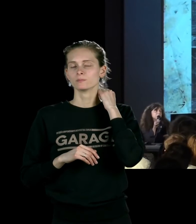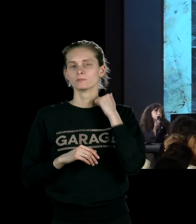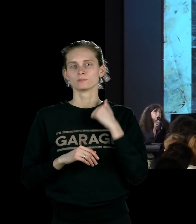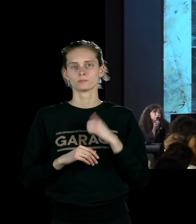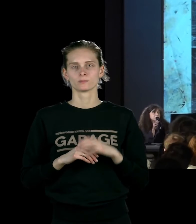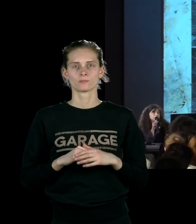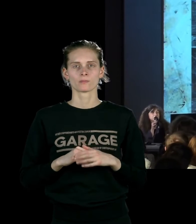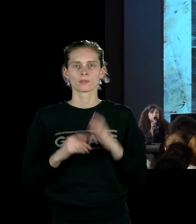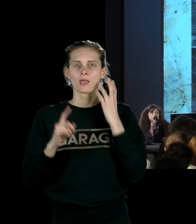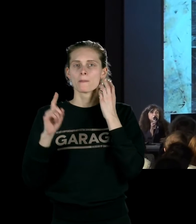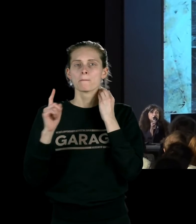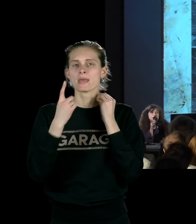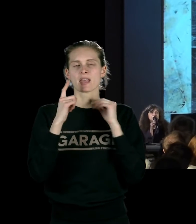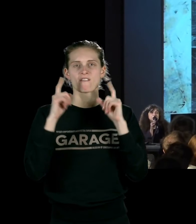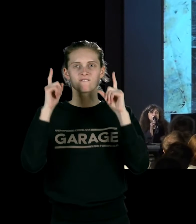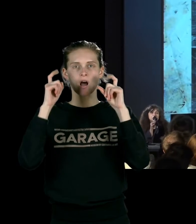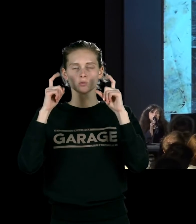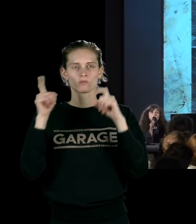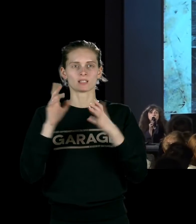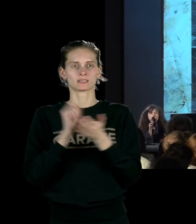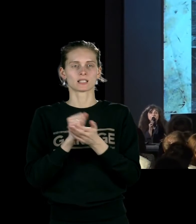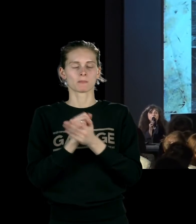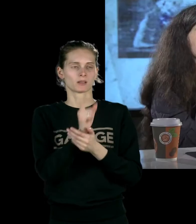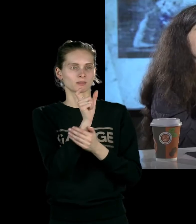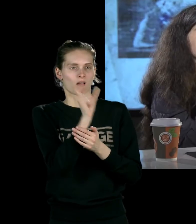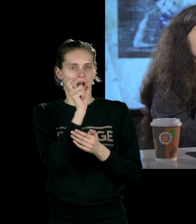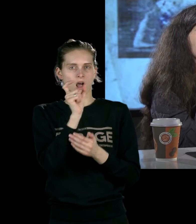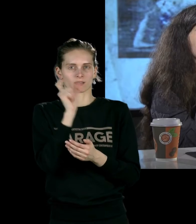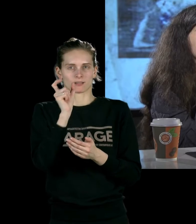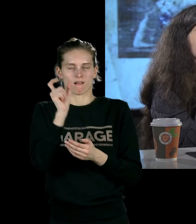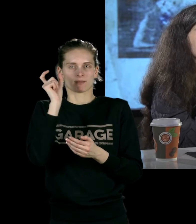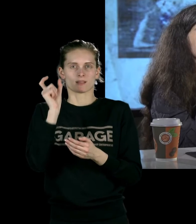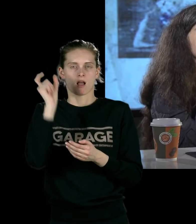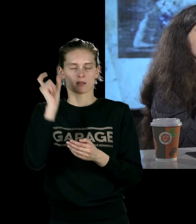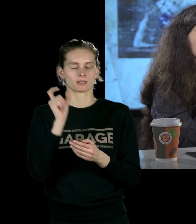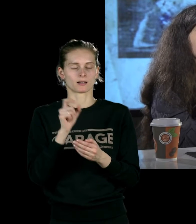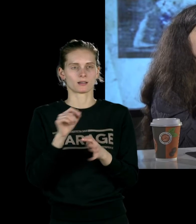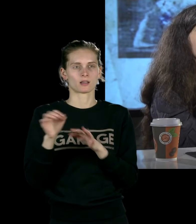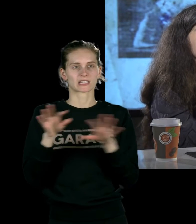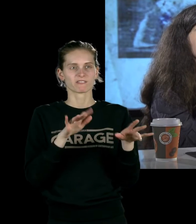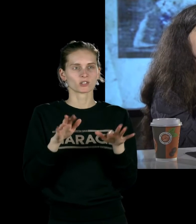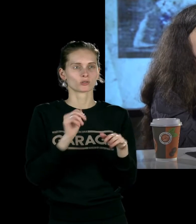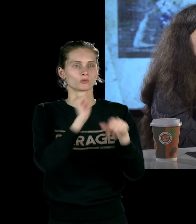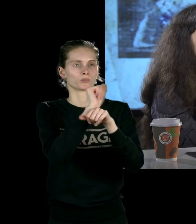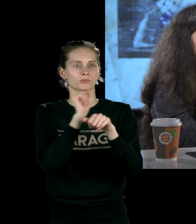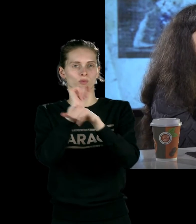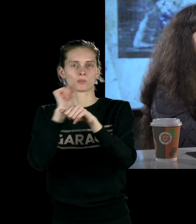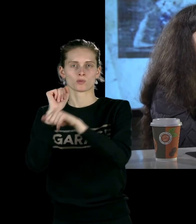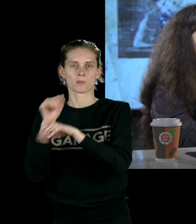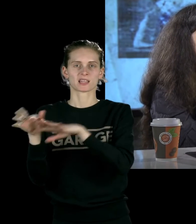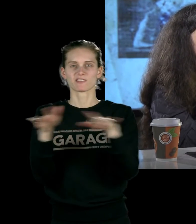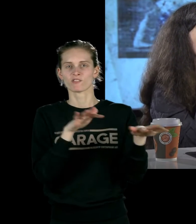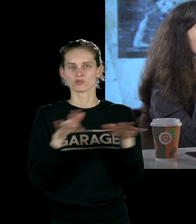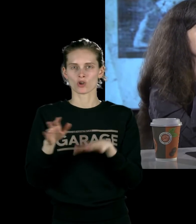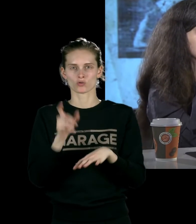Первого фотографа, который занимался покадровым до изобретения кино фиксацией движения, изучения движения человеческих фигур,